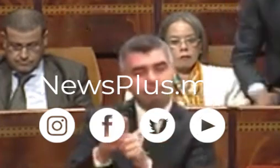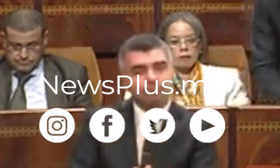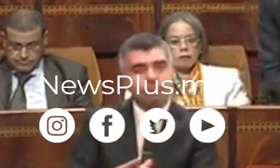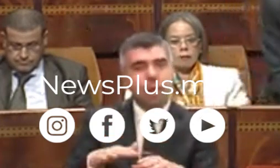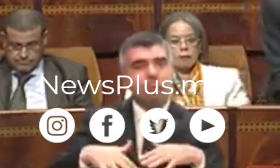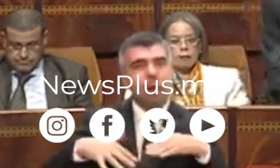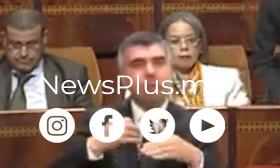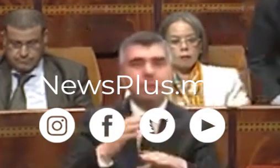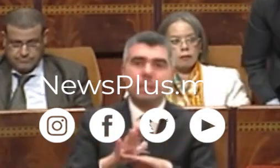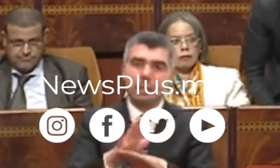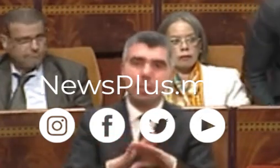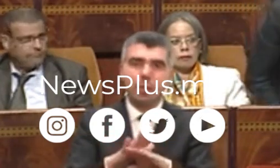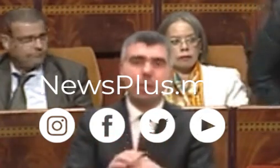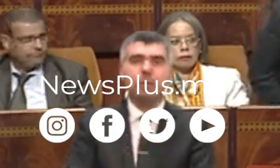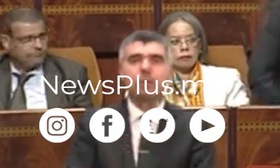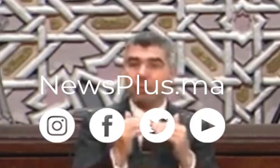الحكومة. واسمحوا لي